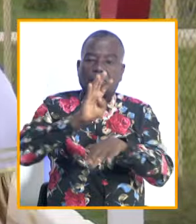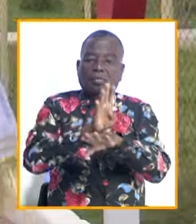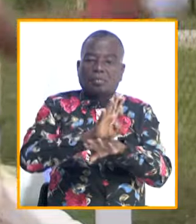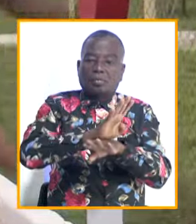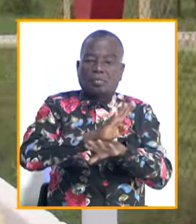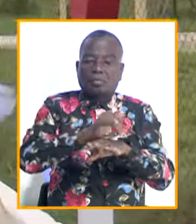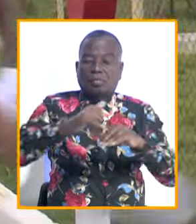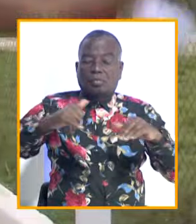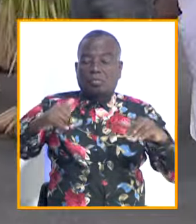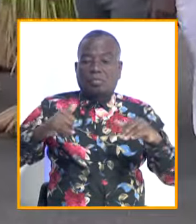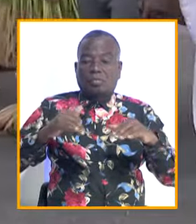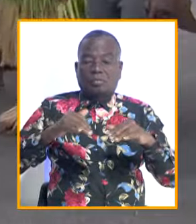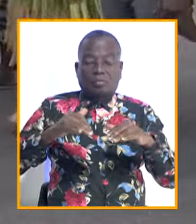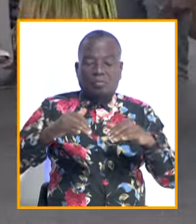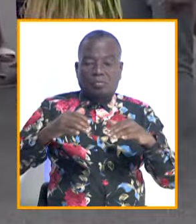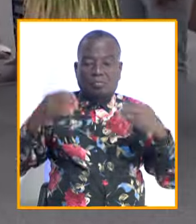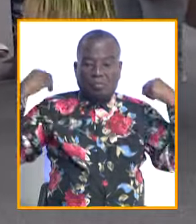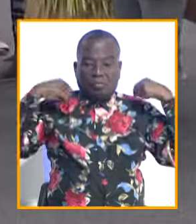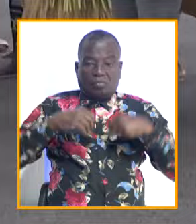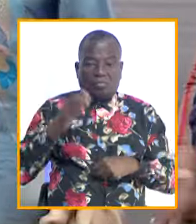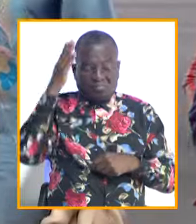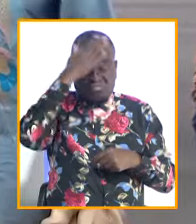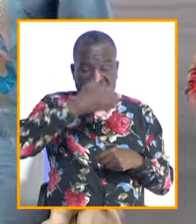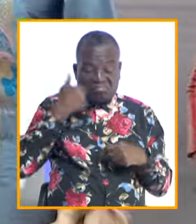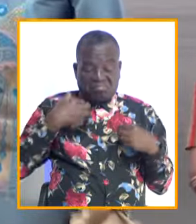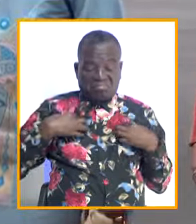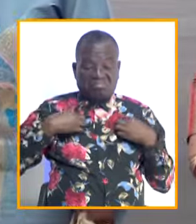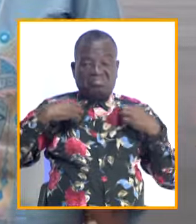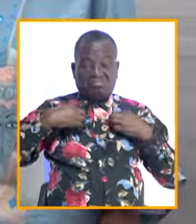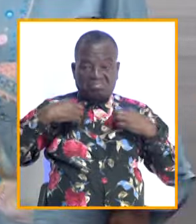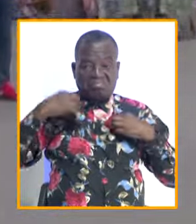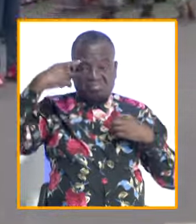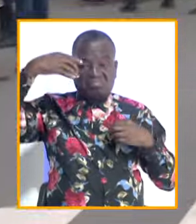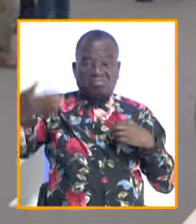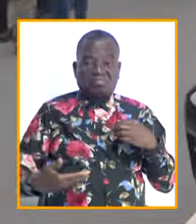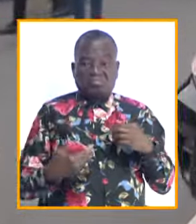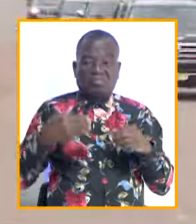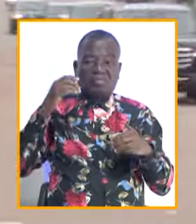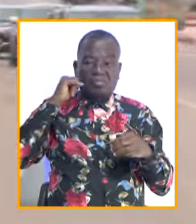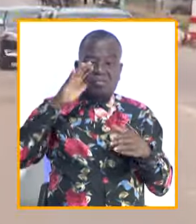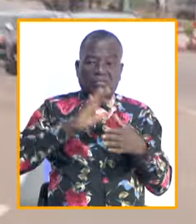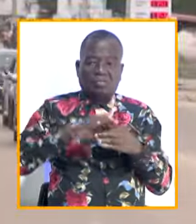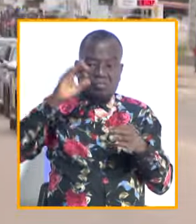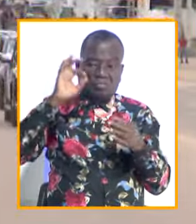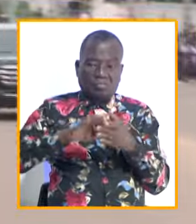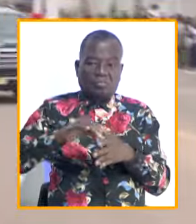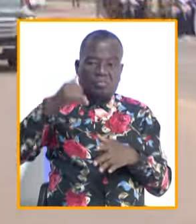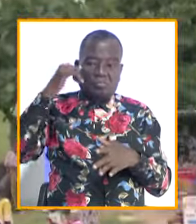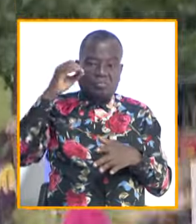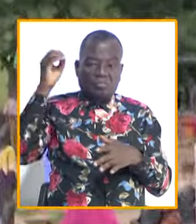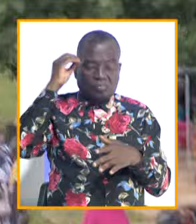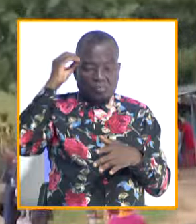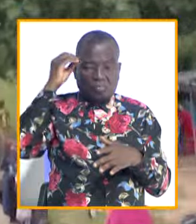s'est parée de ses plus belles couleurs pour recevoir la première dame Dominique Ouattara. De l'aéroport au groupe TSF1 de